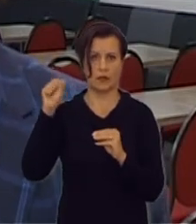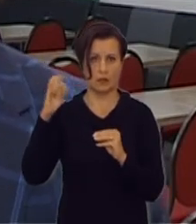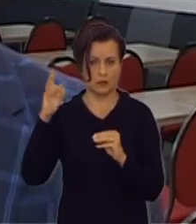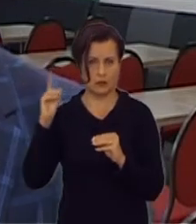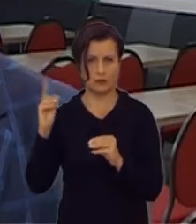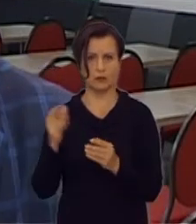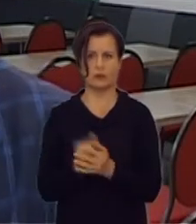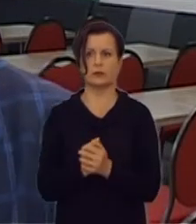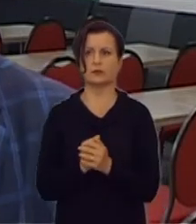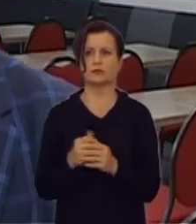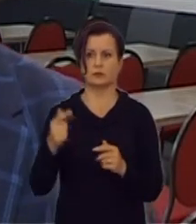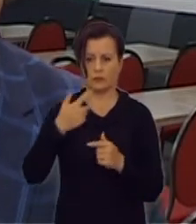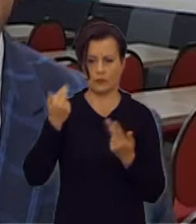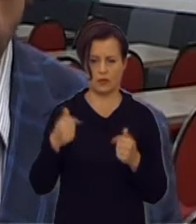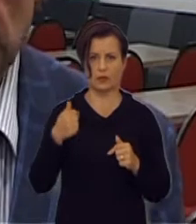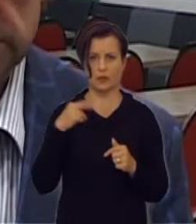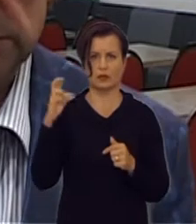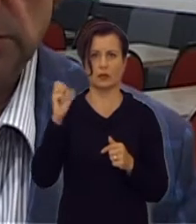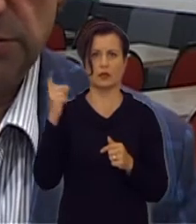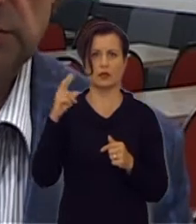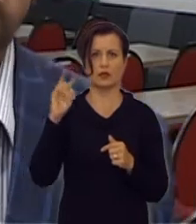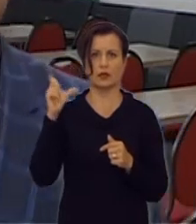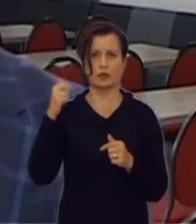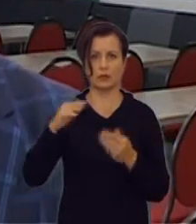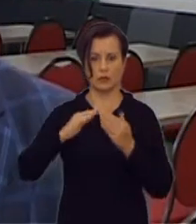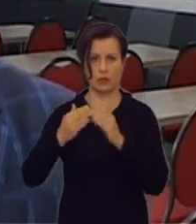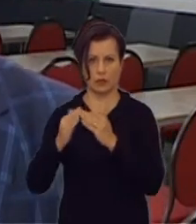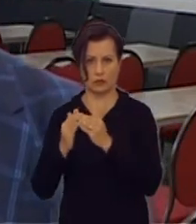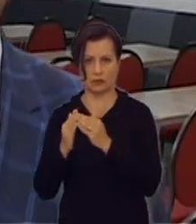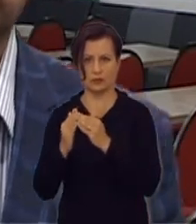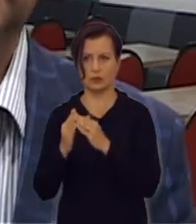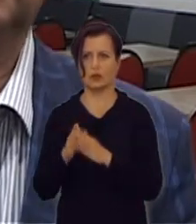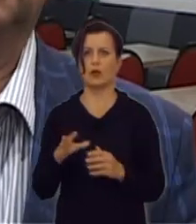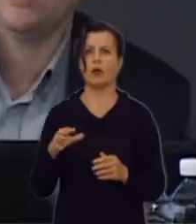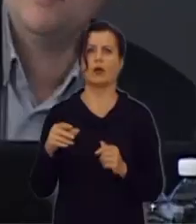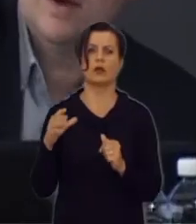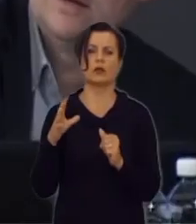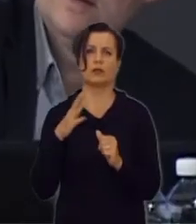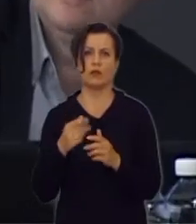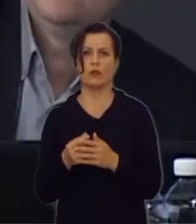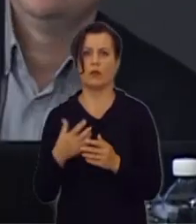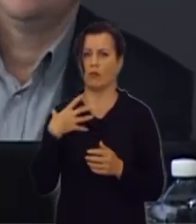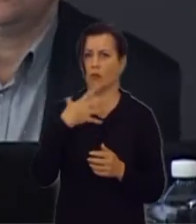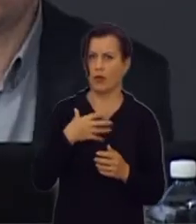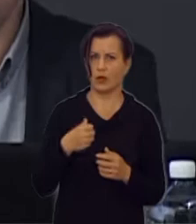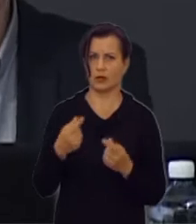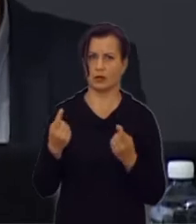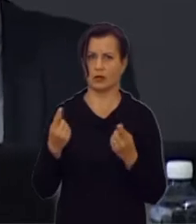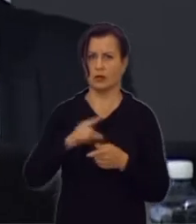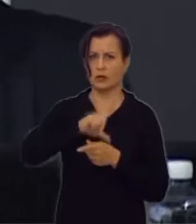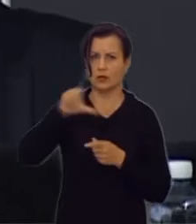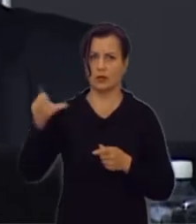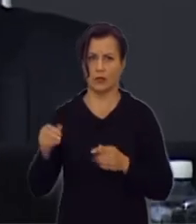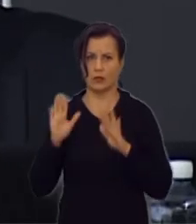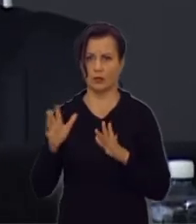Radvilaitei. Taigi tikrai esame Radvilų miestas, o Biržų Dubingių Radvilų šaka tai buvo patys pagrindiniai, patys iškeliausi,